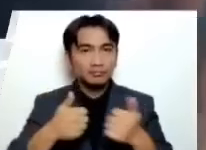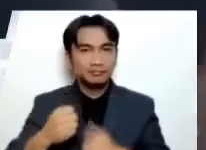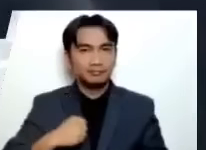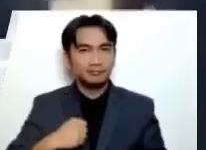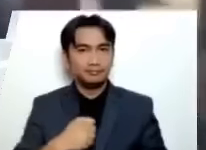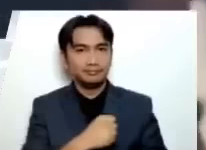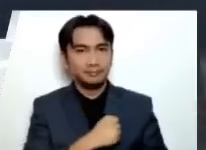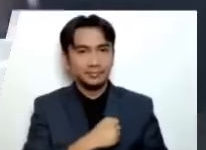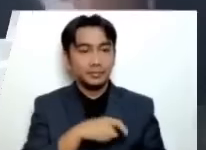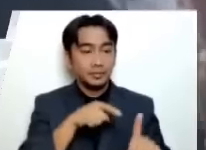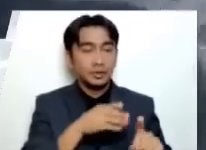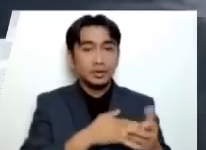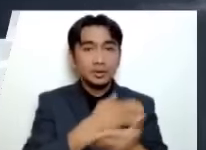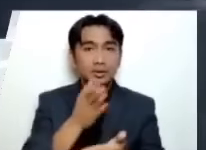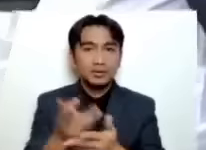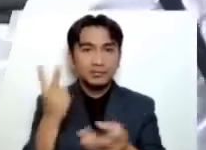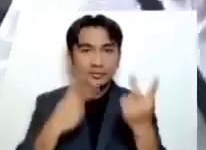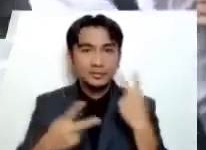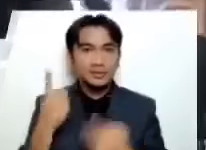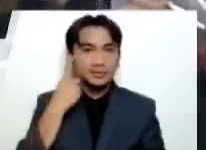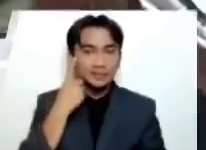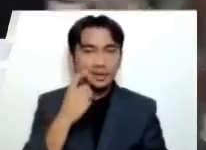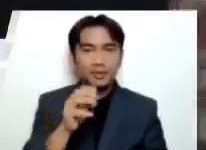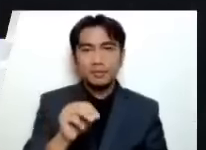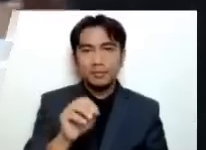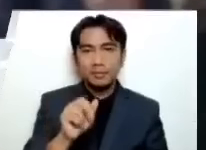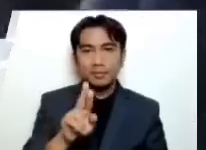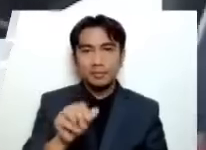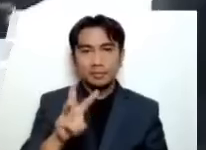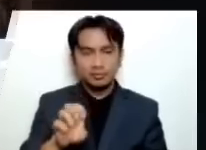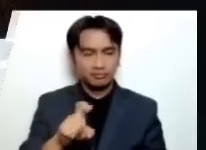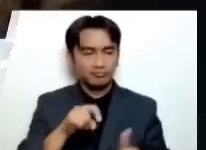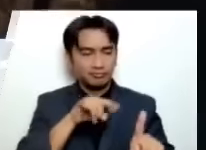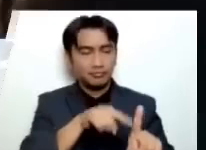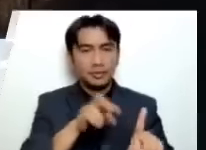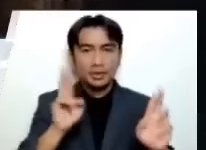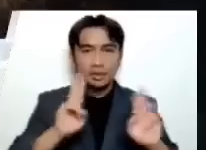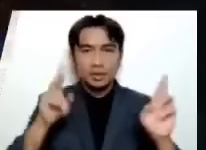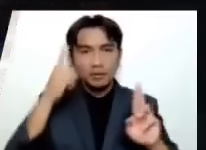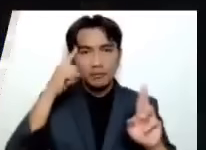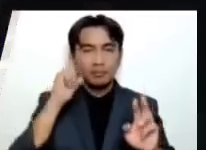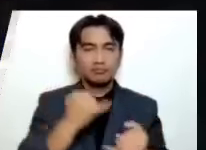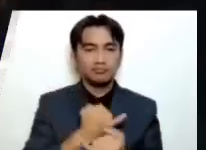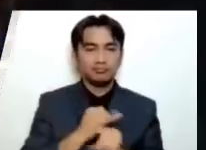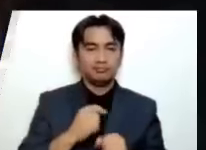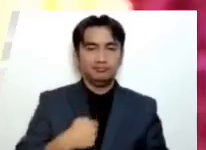sa Marawi City, sinabi ni Tulfo na tatakbo siya bilang independent candidate.